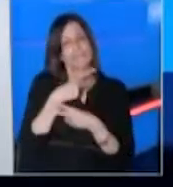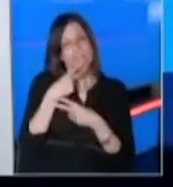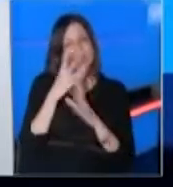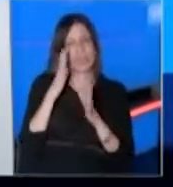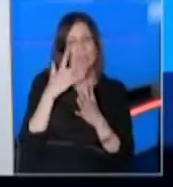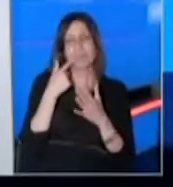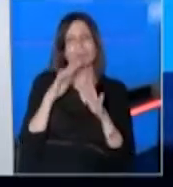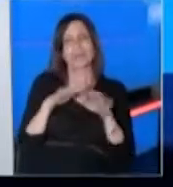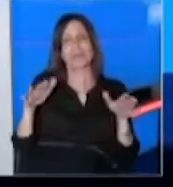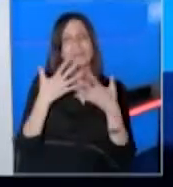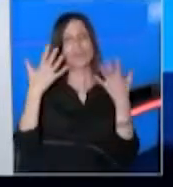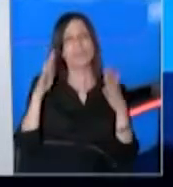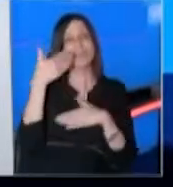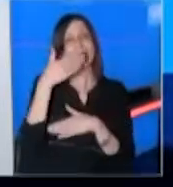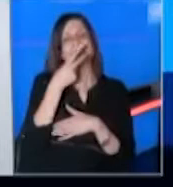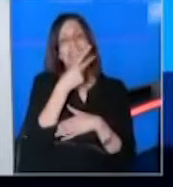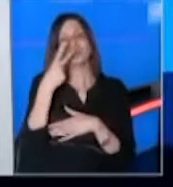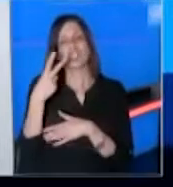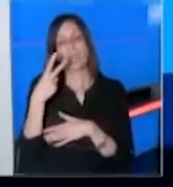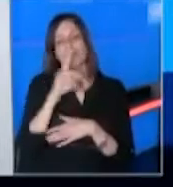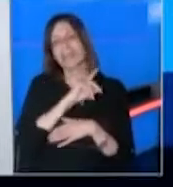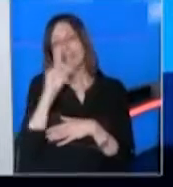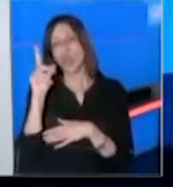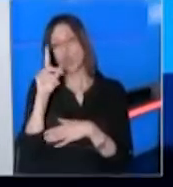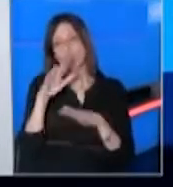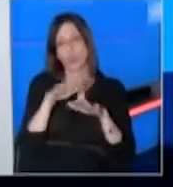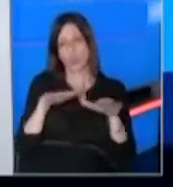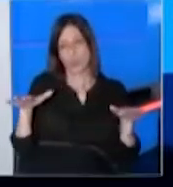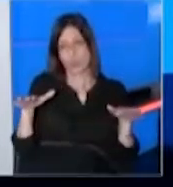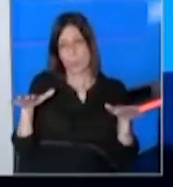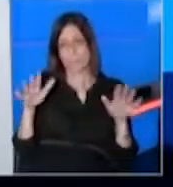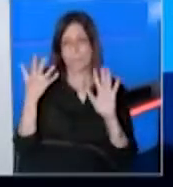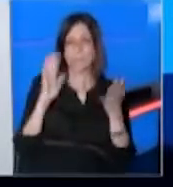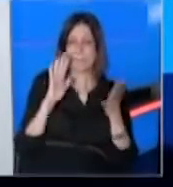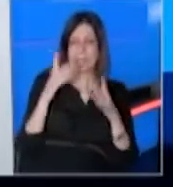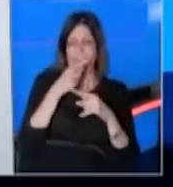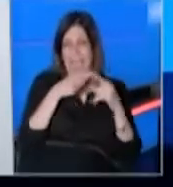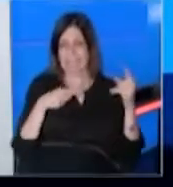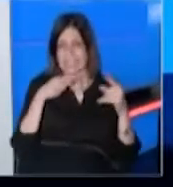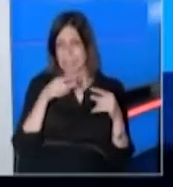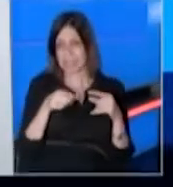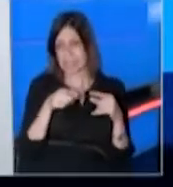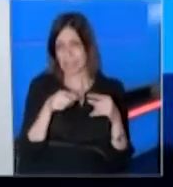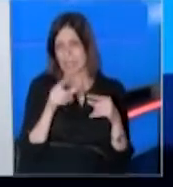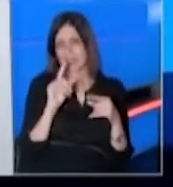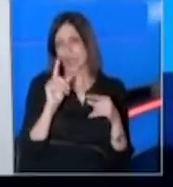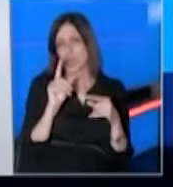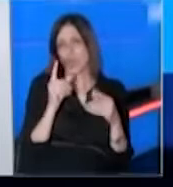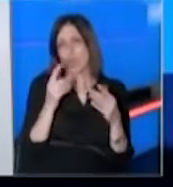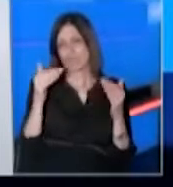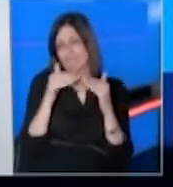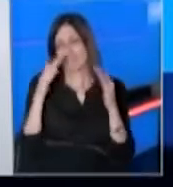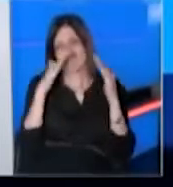זה נפחים עצומים? המדינה כולה זה 22 מיליון דונם. בערך חצי מזה לא ראוי לאכלוס,